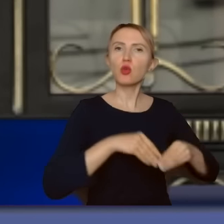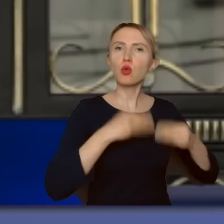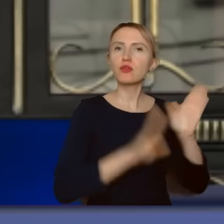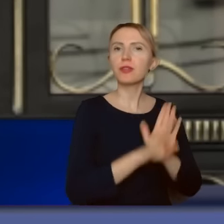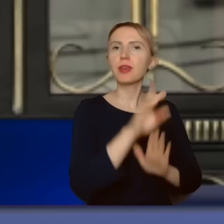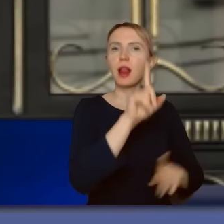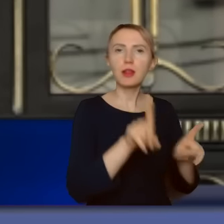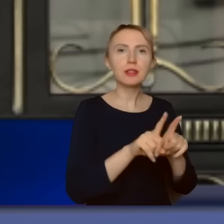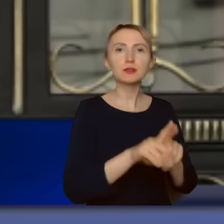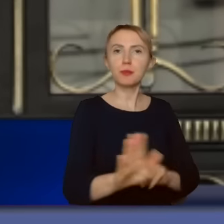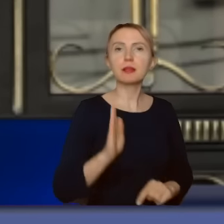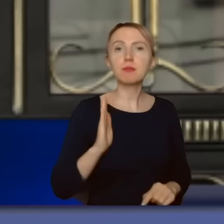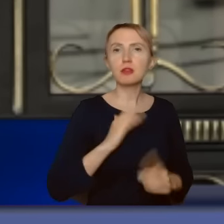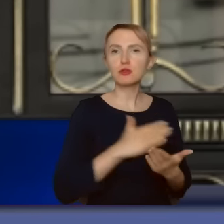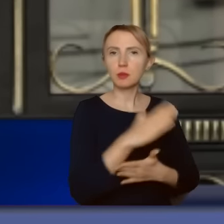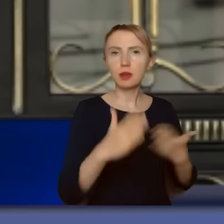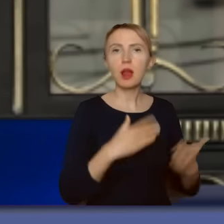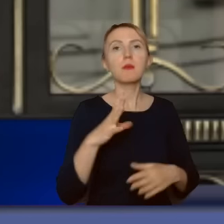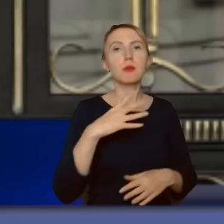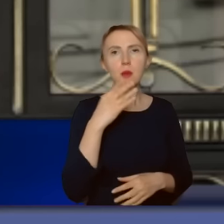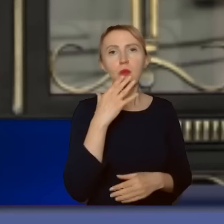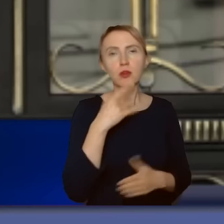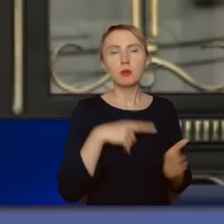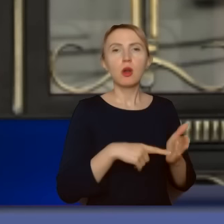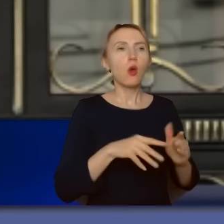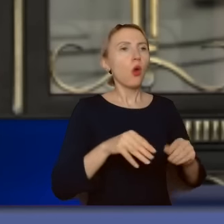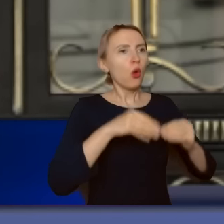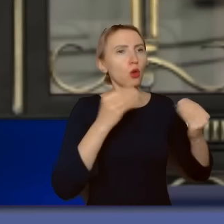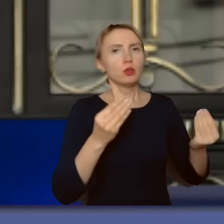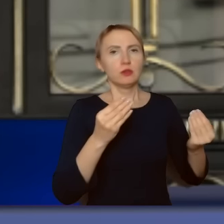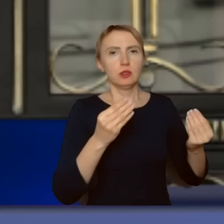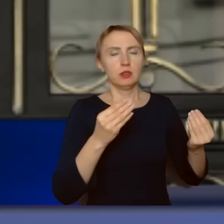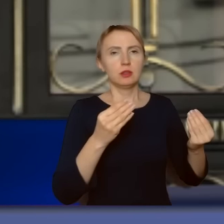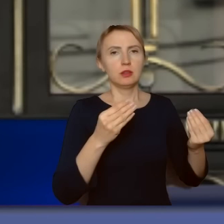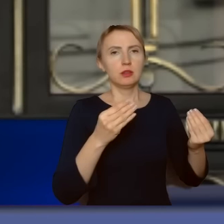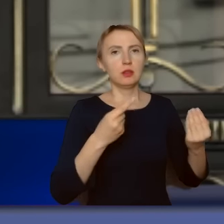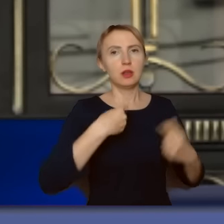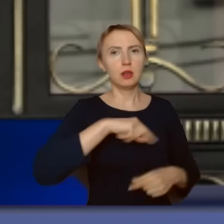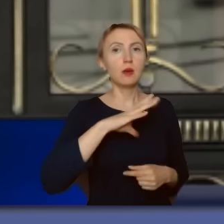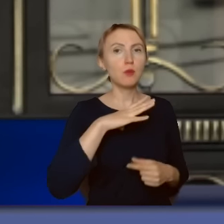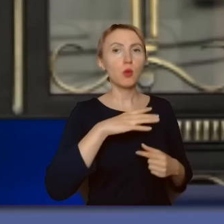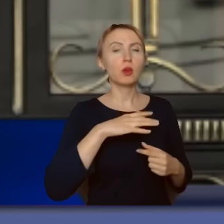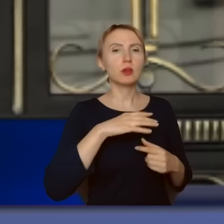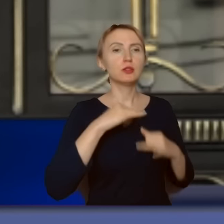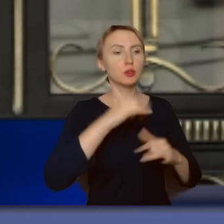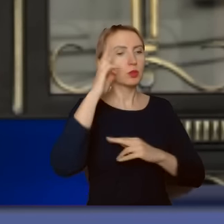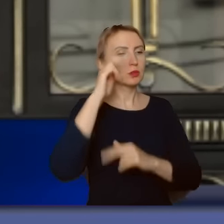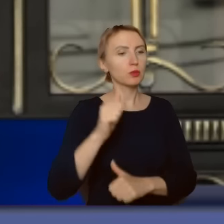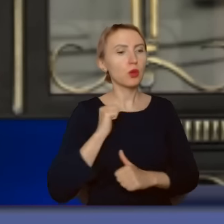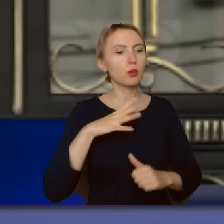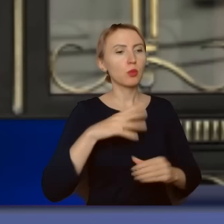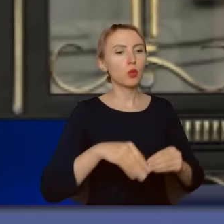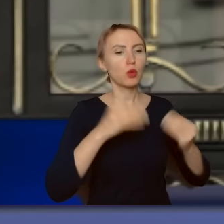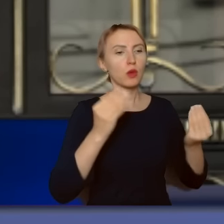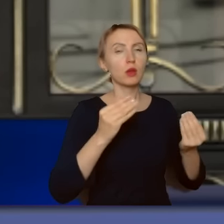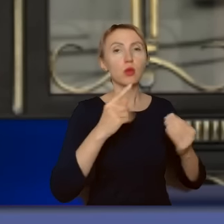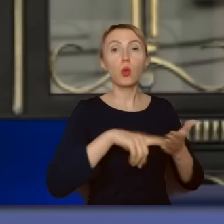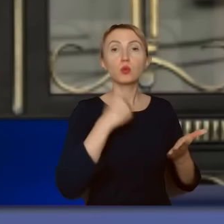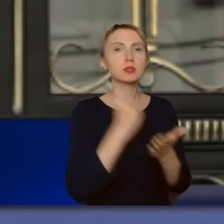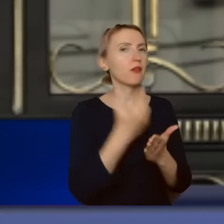również i bezpiecznym krajem. Więc mówiliśmy tutaj o rozwoju i rozwijaliśmy siły zbrojne. To przecież ustawa